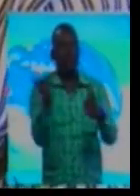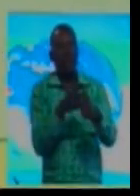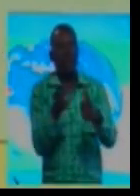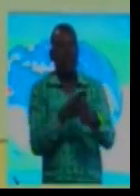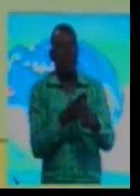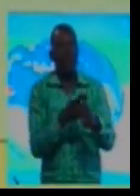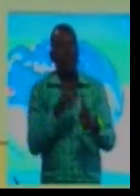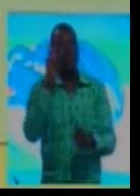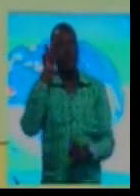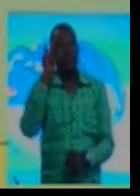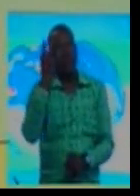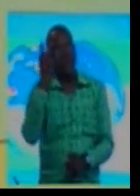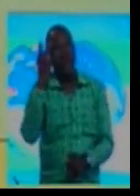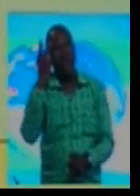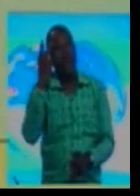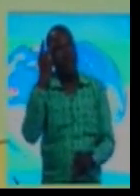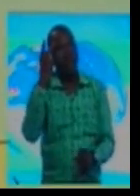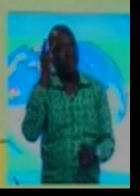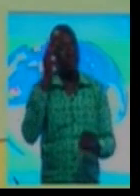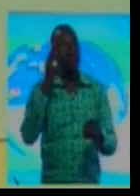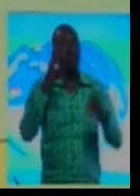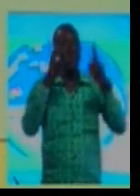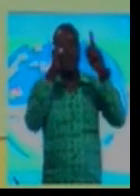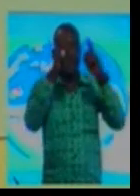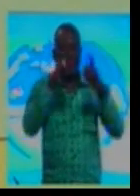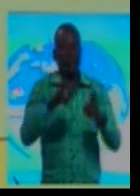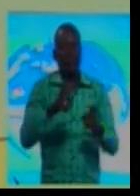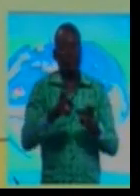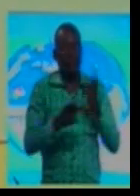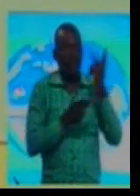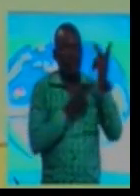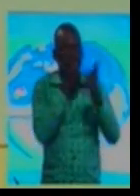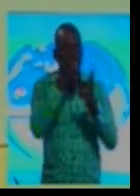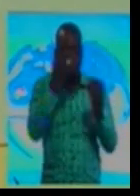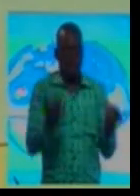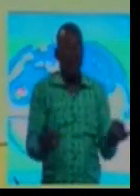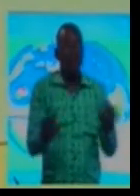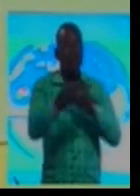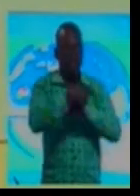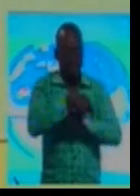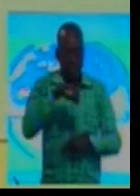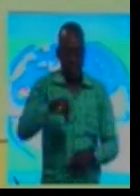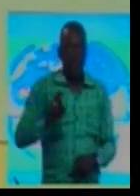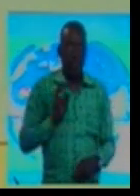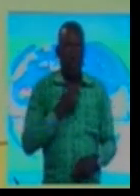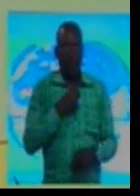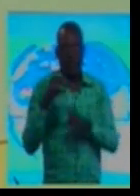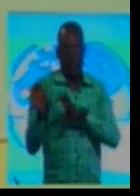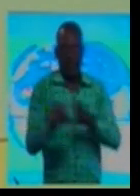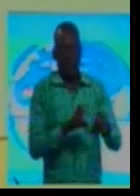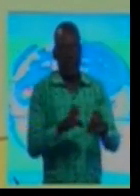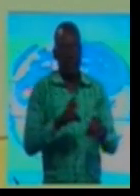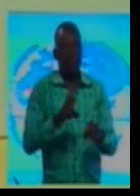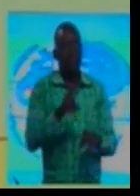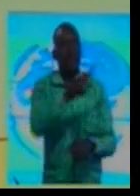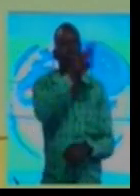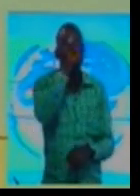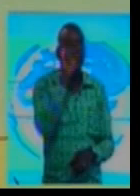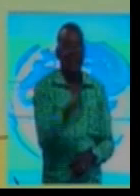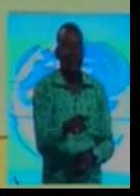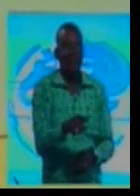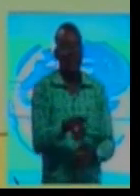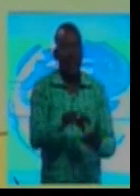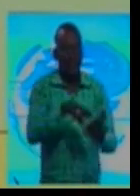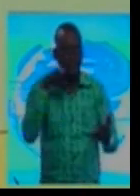va se pencher sur l'évaluation de la supervision actuelle que nous faisons. Alors il s'agira de nous interroger sur nos